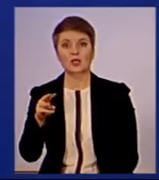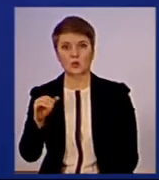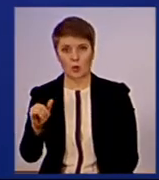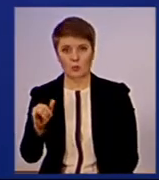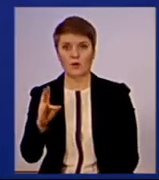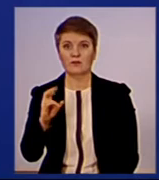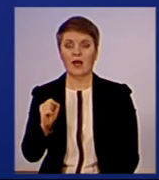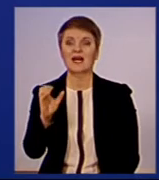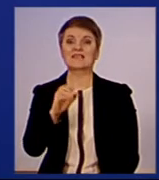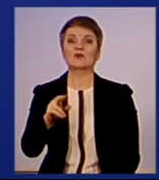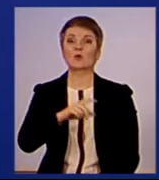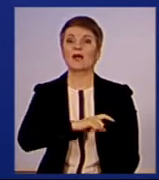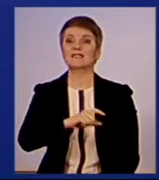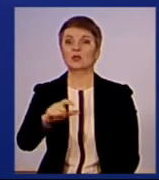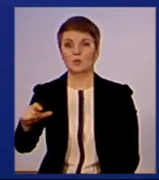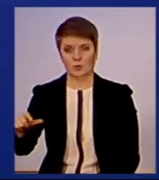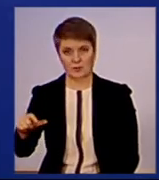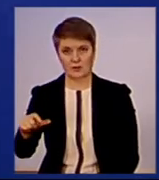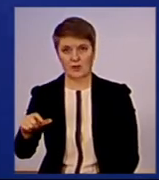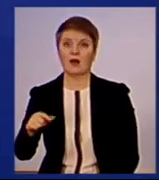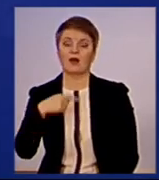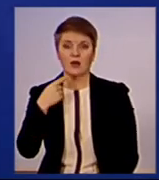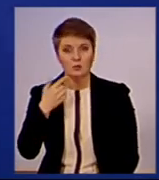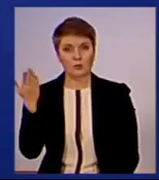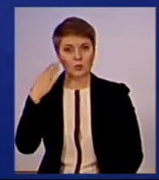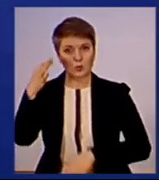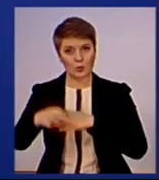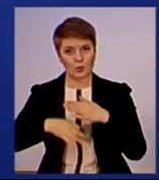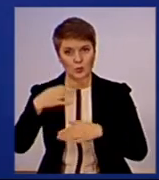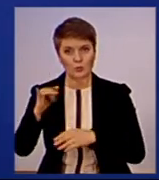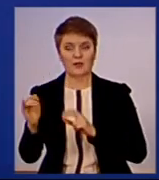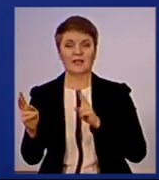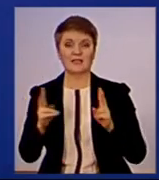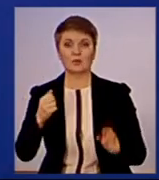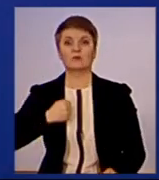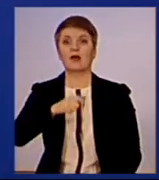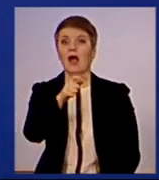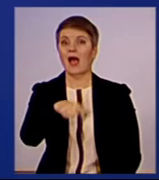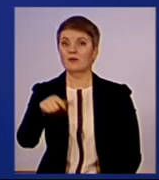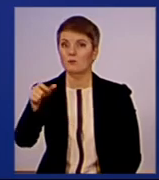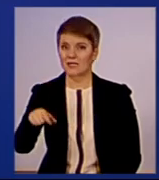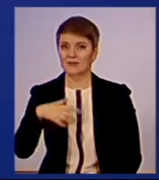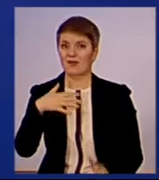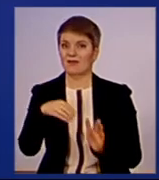Першому повідомив речник штабу АТО Василь Лабай. За його словами, минулої доби ніхто з армійців не загинув і не був поранений.